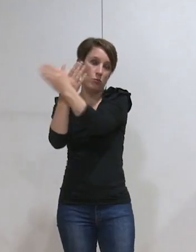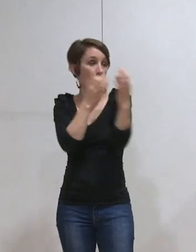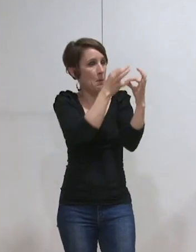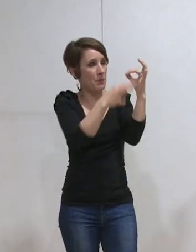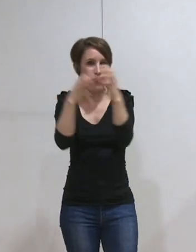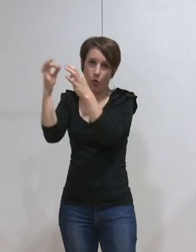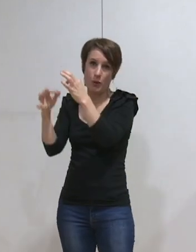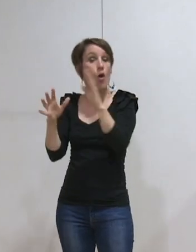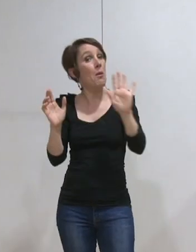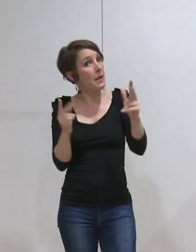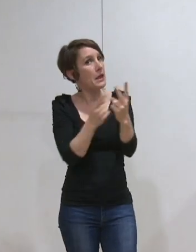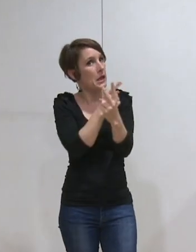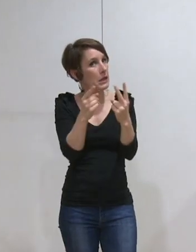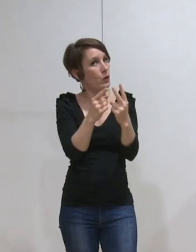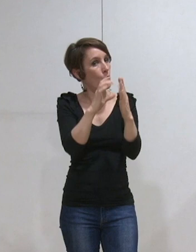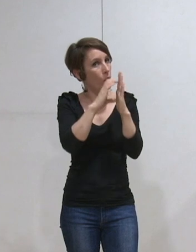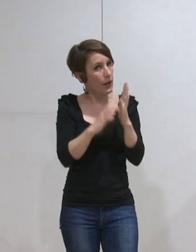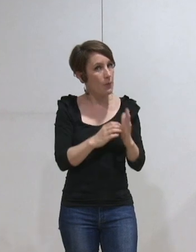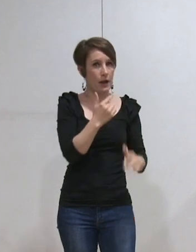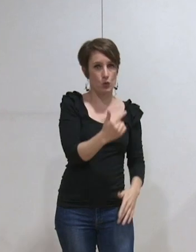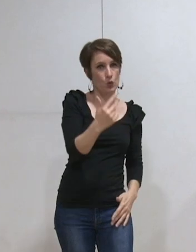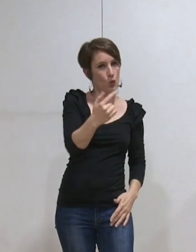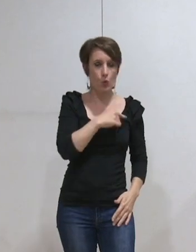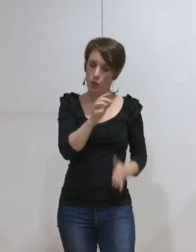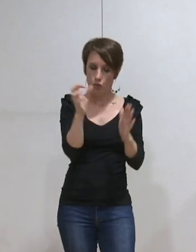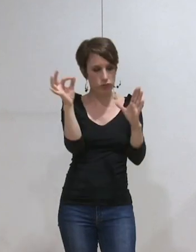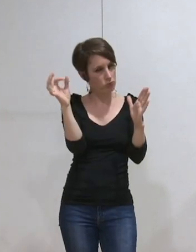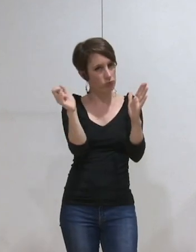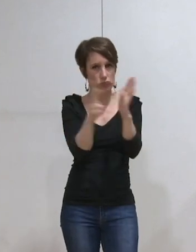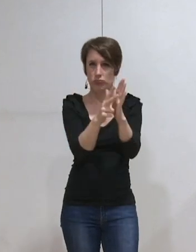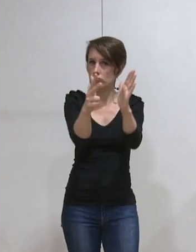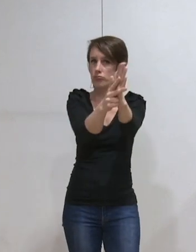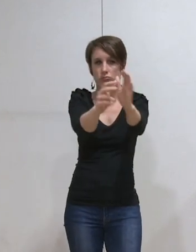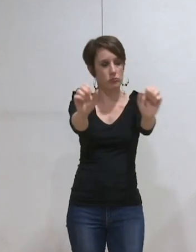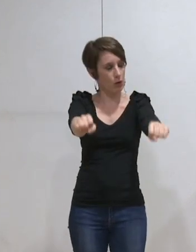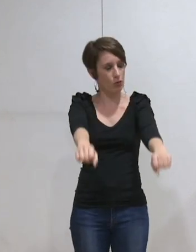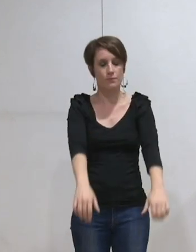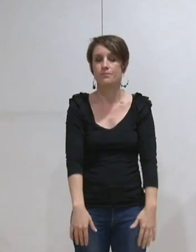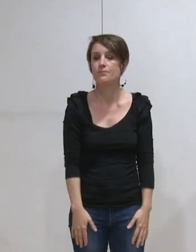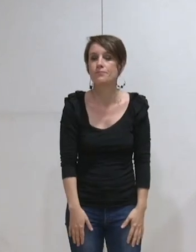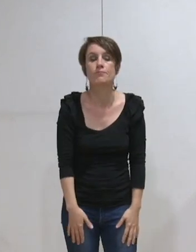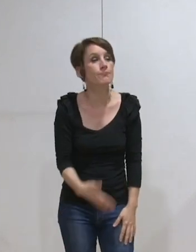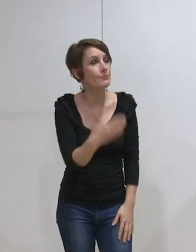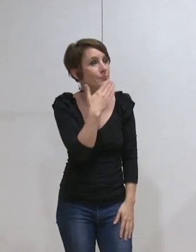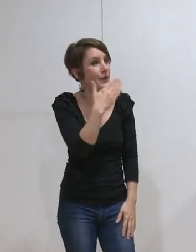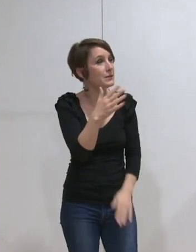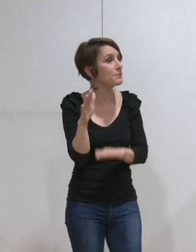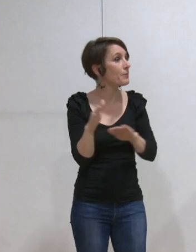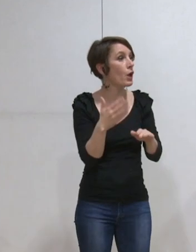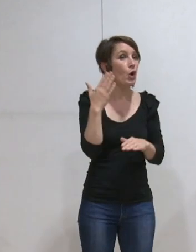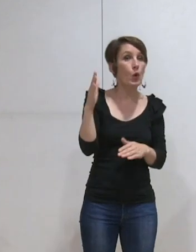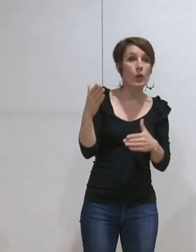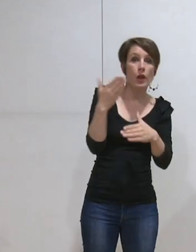donc nous voterons pour les deux délibérations qui suivent merci a-t-il d'autres prises de